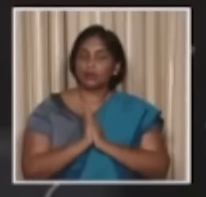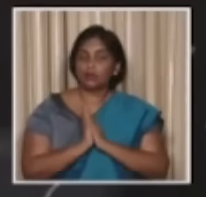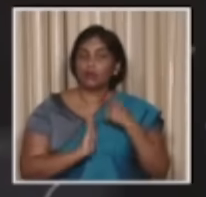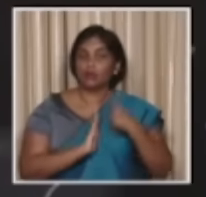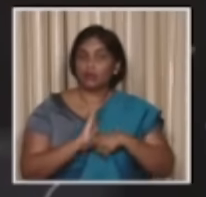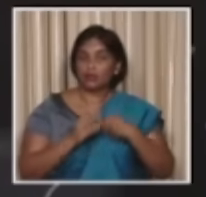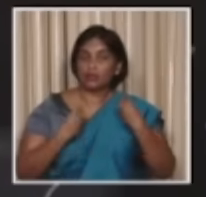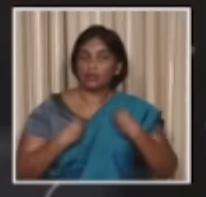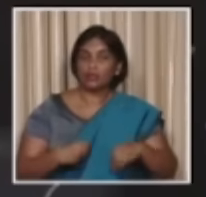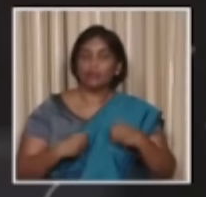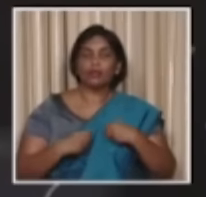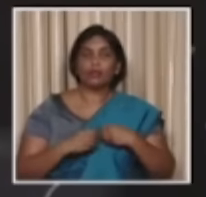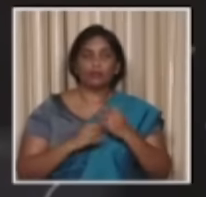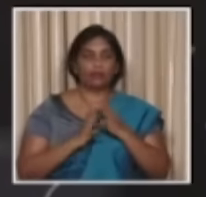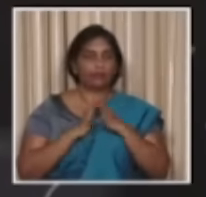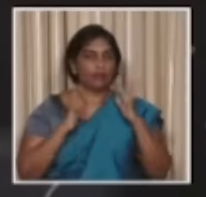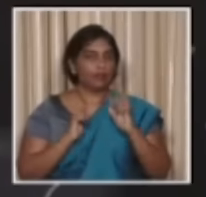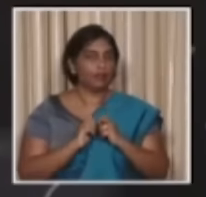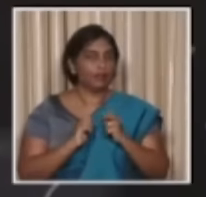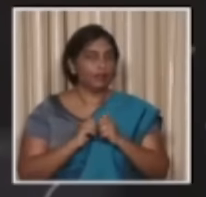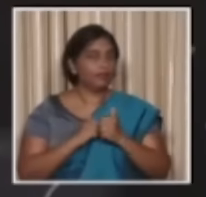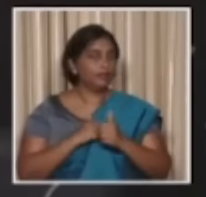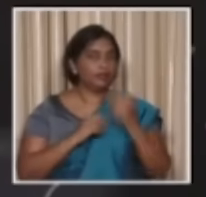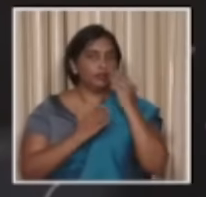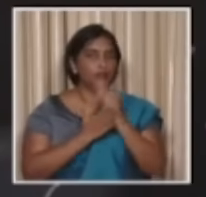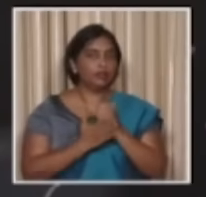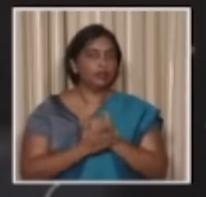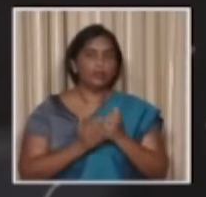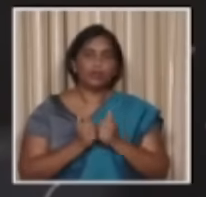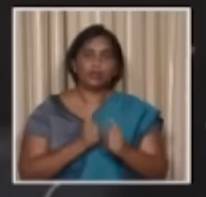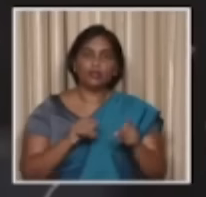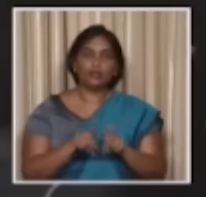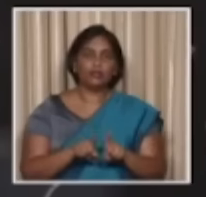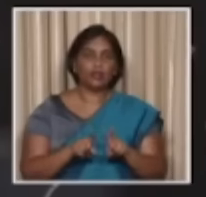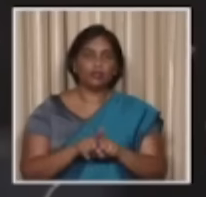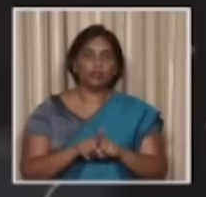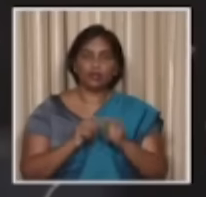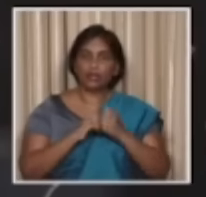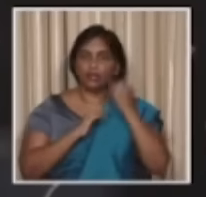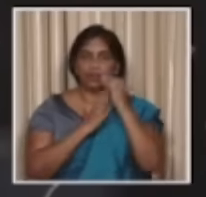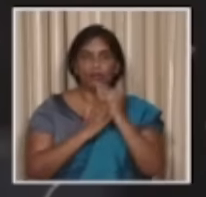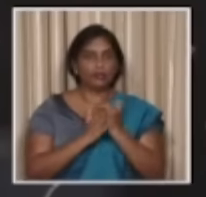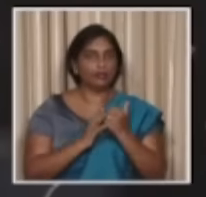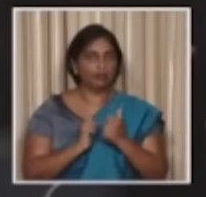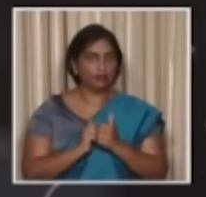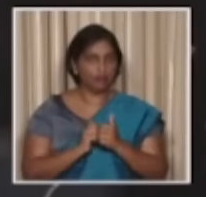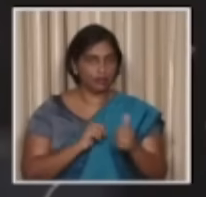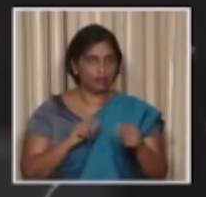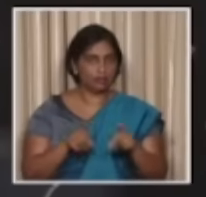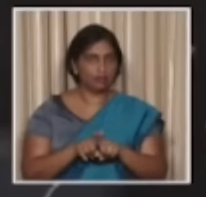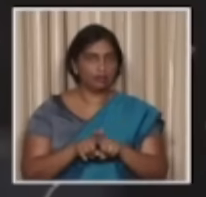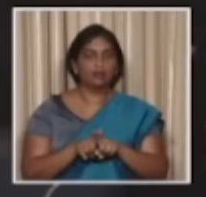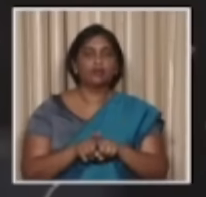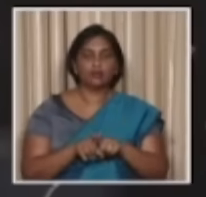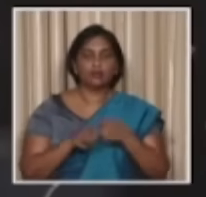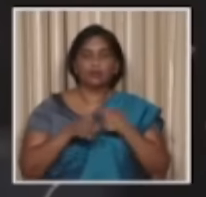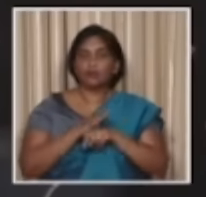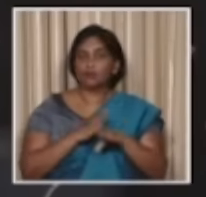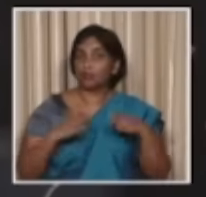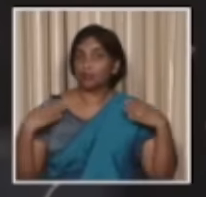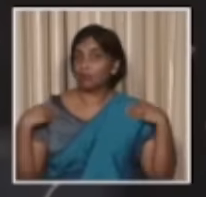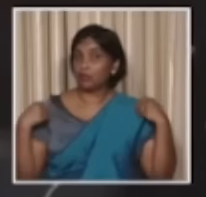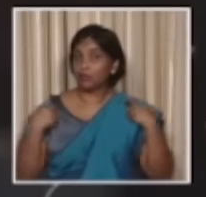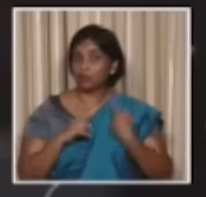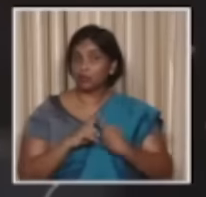පාඩුව ඉතා භයානකයි. අපේ රටේ පසුගිය අවුරුදු 5 නෙවෙයි 10ටවත් මම දැක්කේ නෑ අමුතුමන් යටිතල පහසුකම් මේ